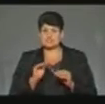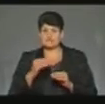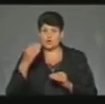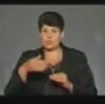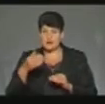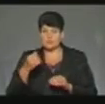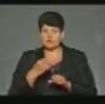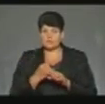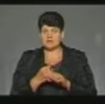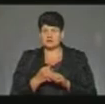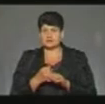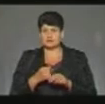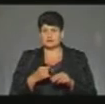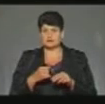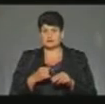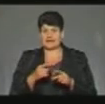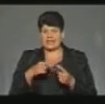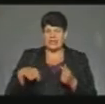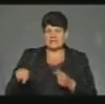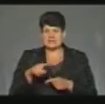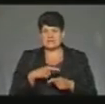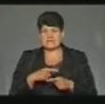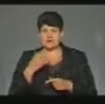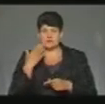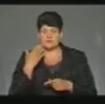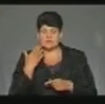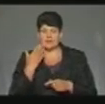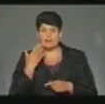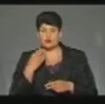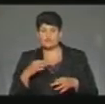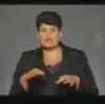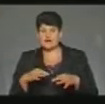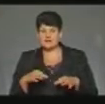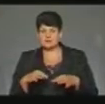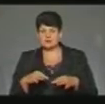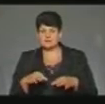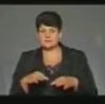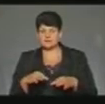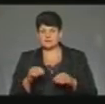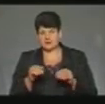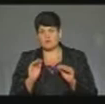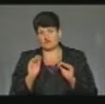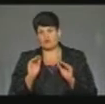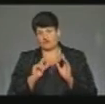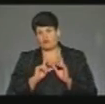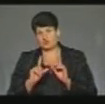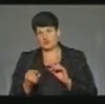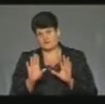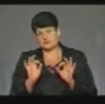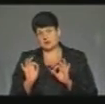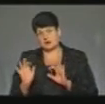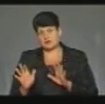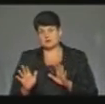відповідну організацію дорожнього руху, поставити кільце для розгрузки. Легковий транспортний засіб там поміщається, ну, все гаразд.